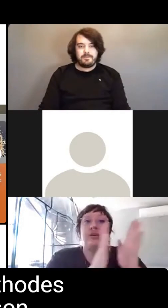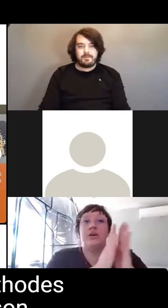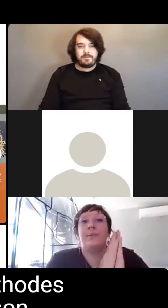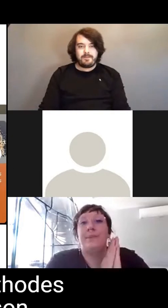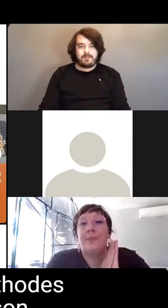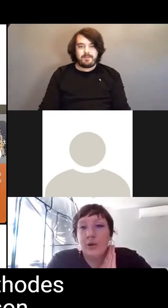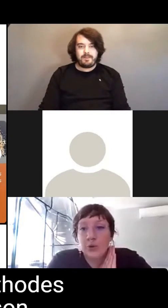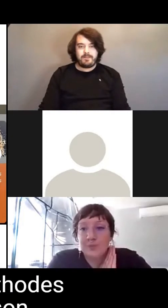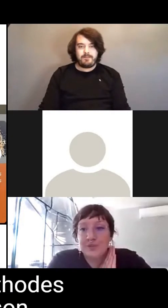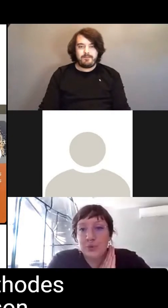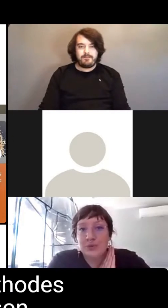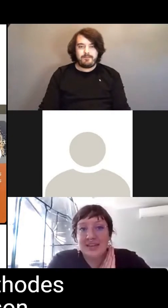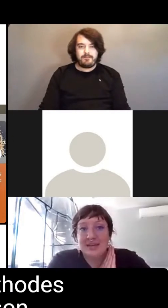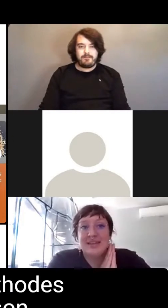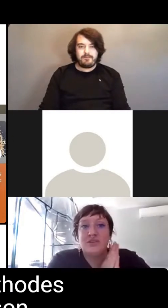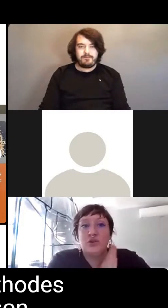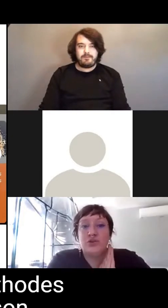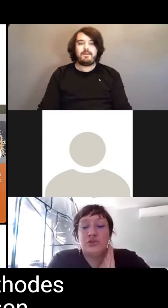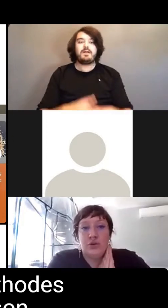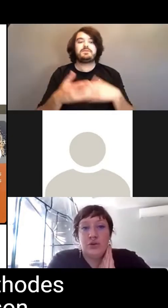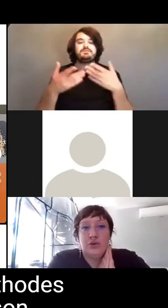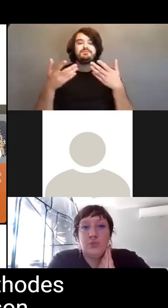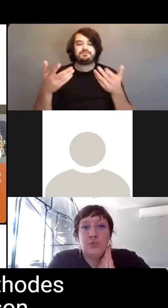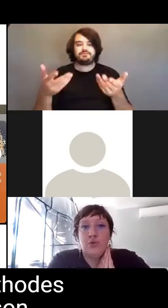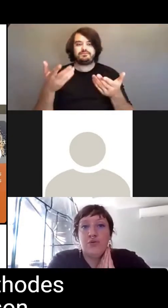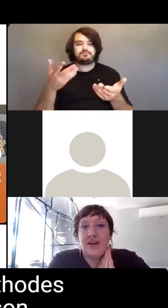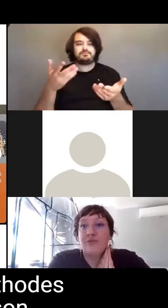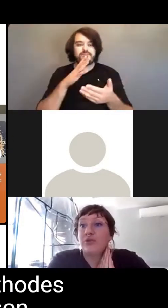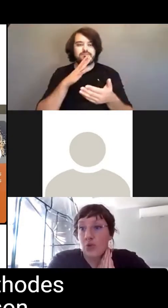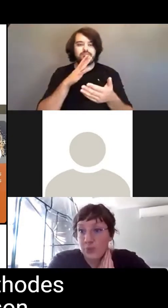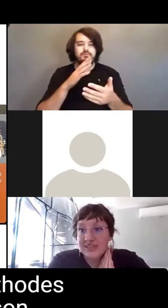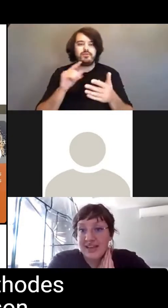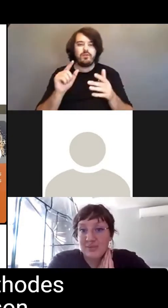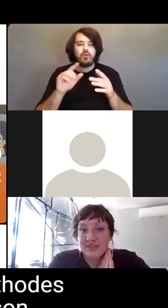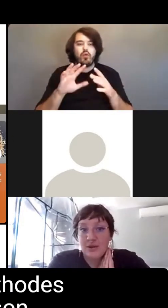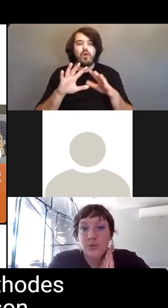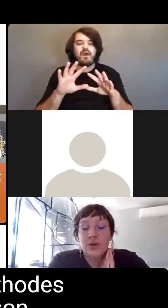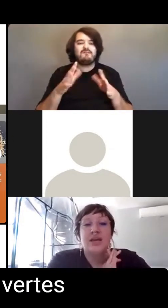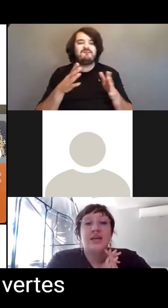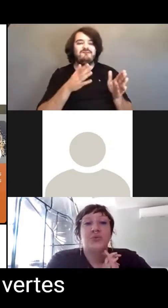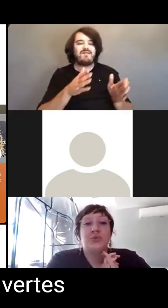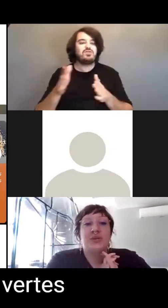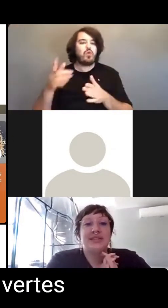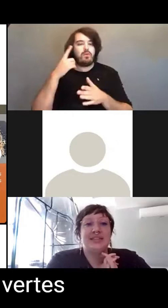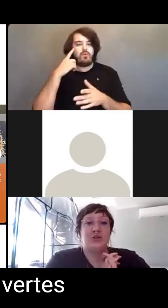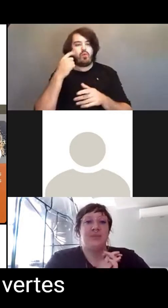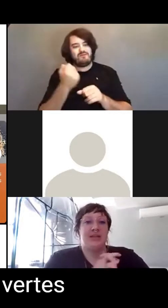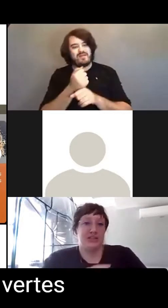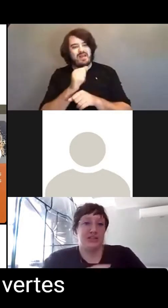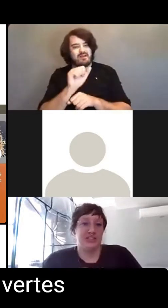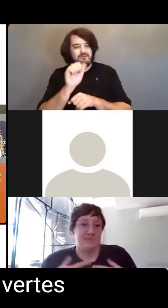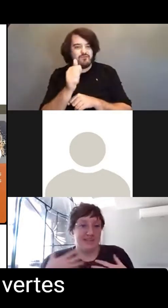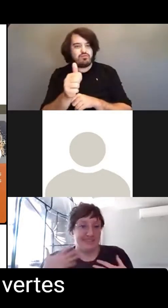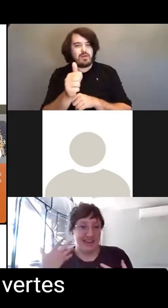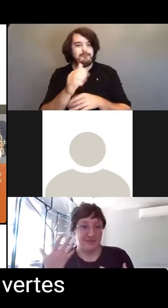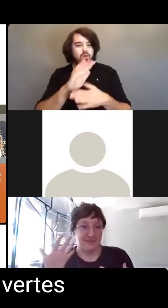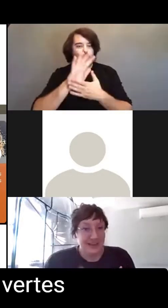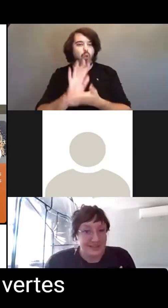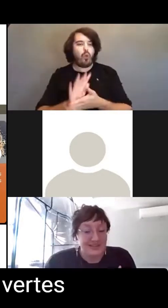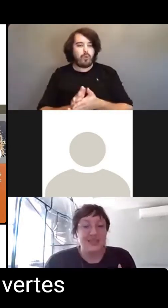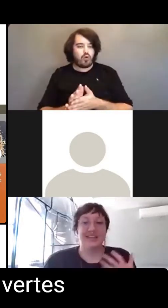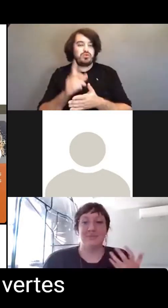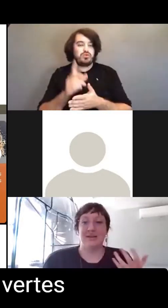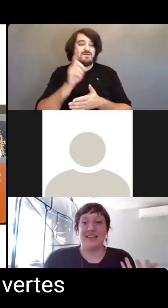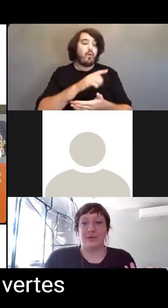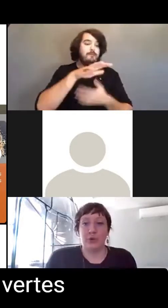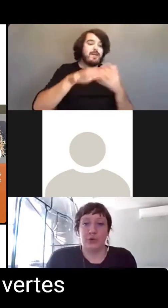donc, parlons un petit peu des méthodes pour faire votre compost à la maison. Puis, c'est de mélanger des matières